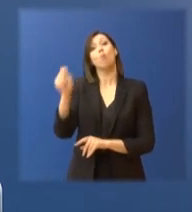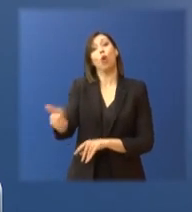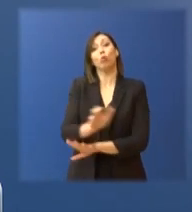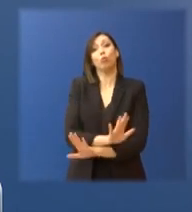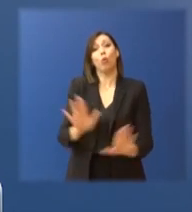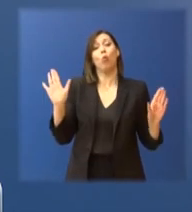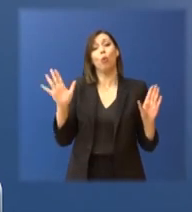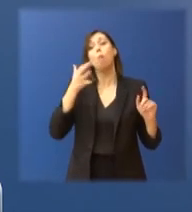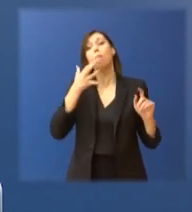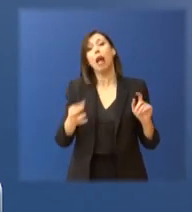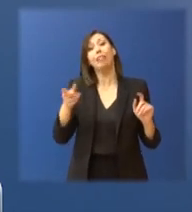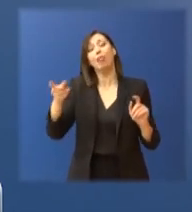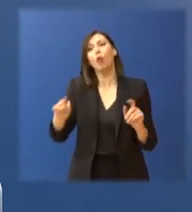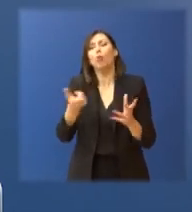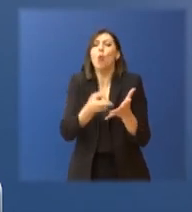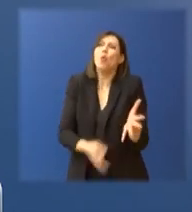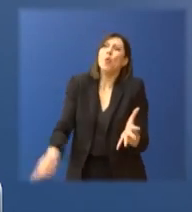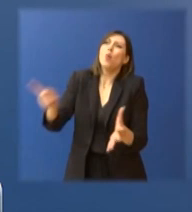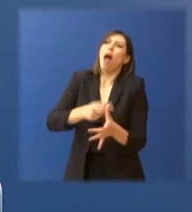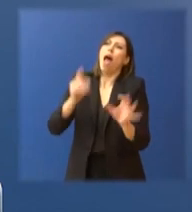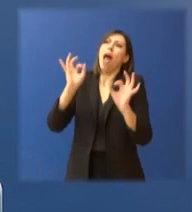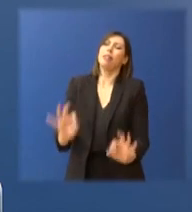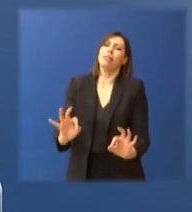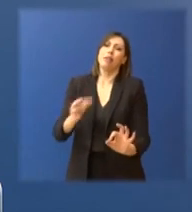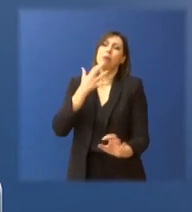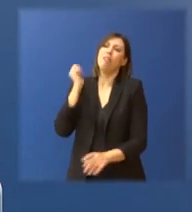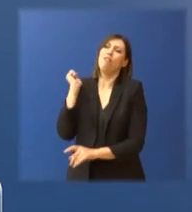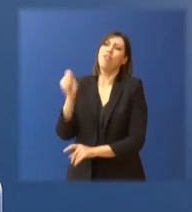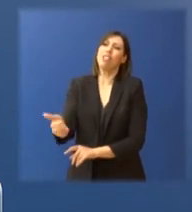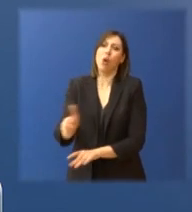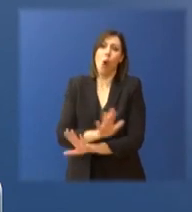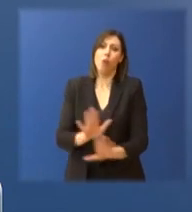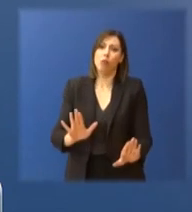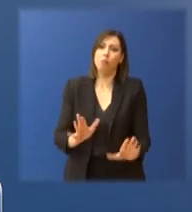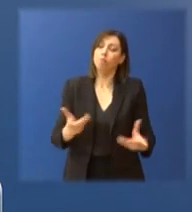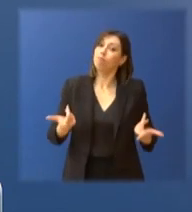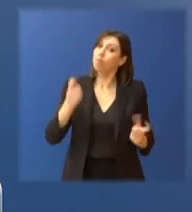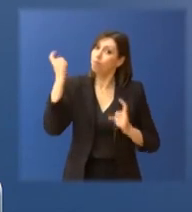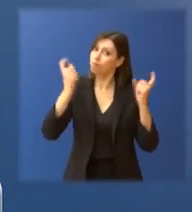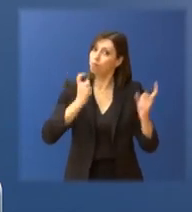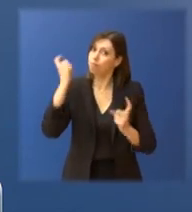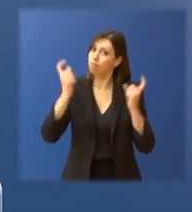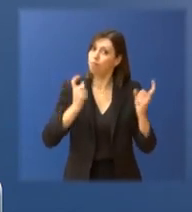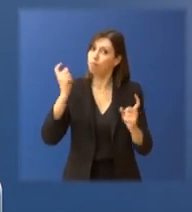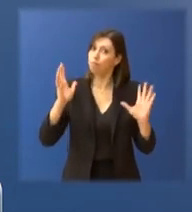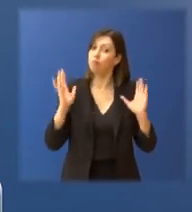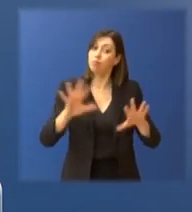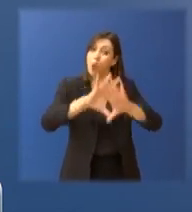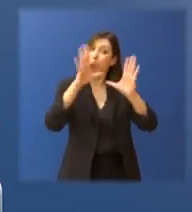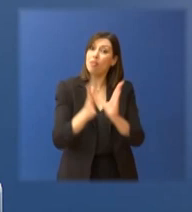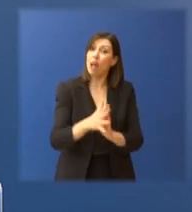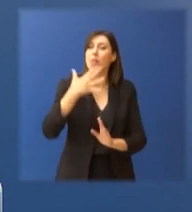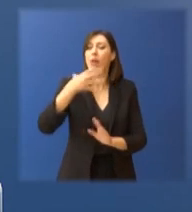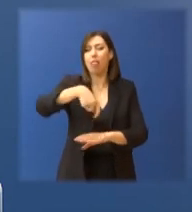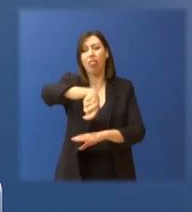τα όρια και προχθές το παράκανε? Άραγε η αμφισβήτηση και η υποβάθμιση των θεσμών είναι θέση μόνο του κυρίου